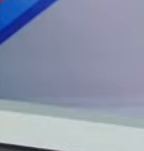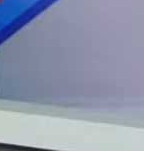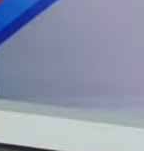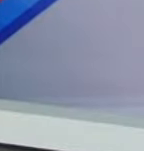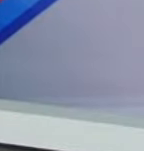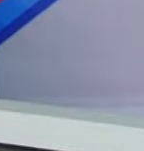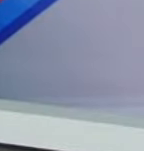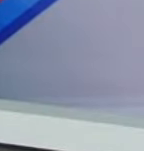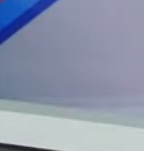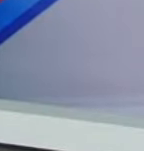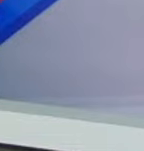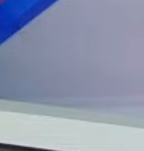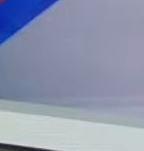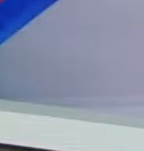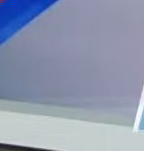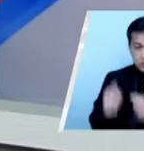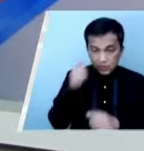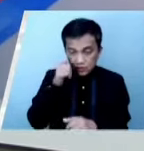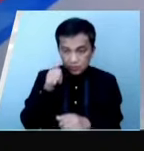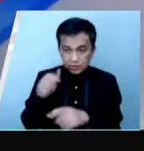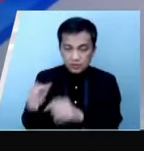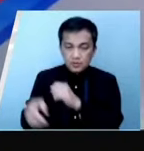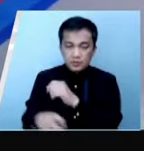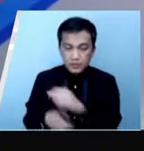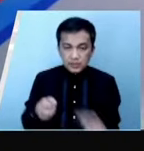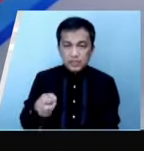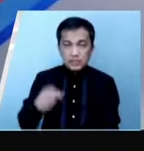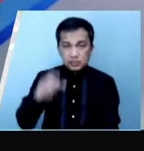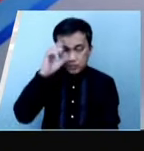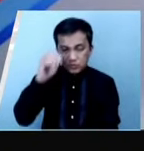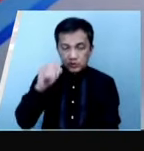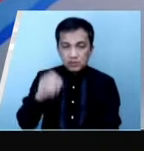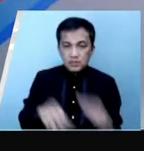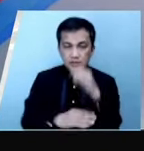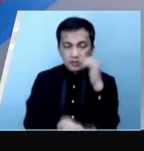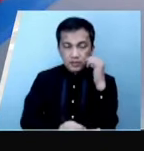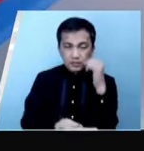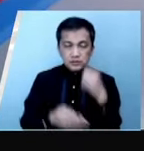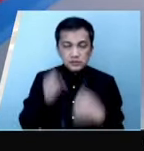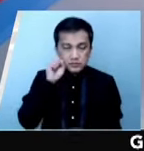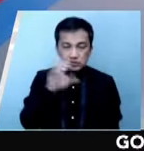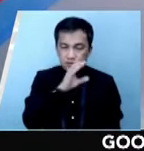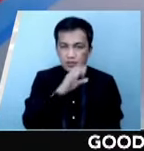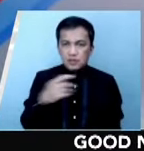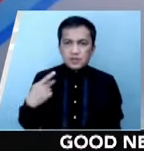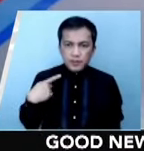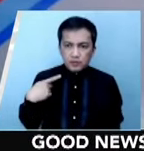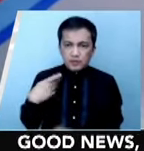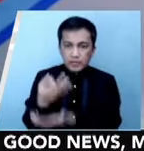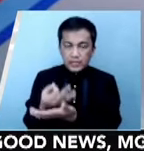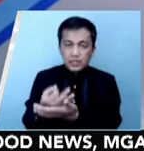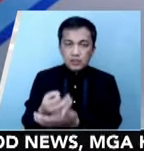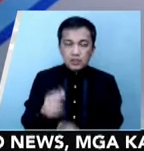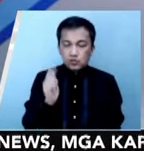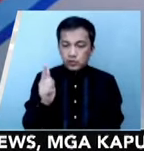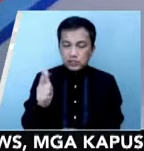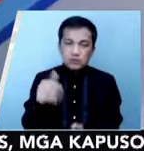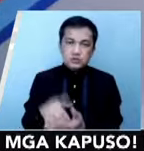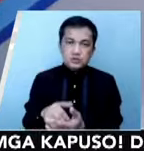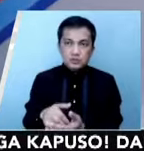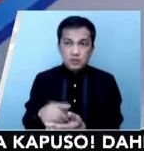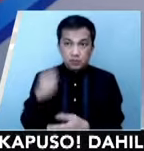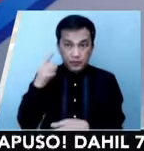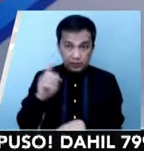Nahulikam ang pagtangay ng lalaki sa bag ng isang senior citizen na may laman umanong 20,000 piso. Pangnegosyo pa naman daw yan